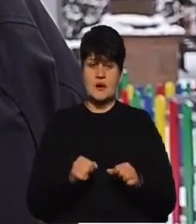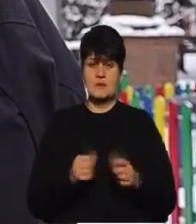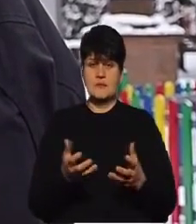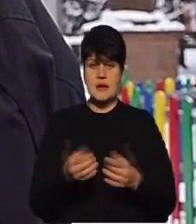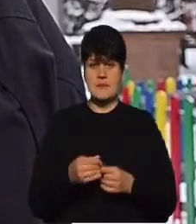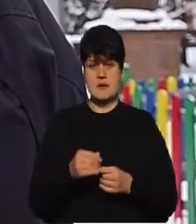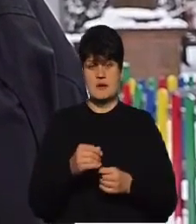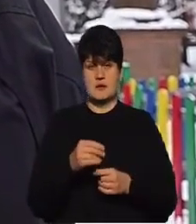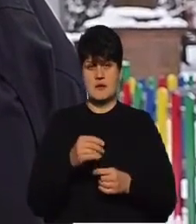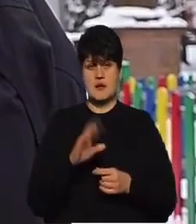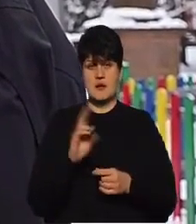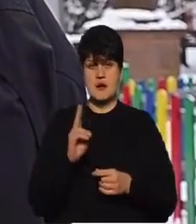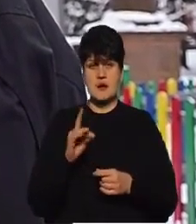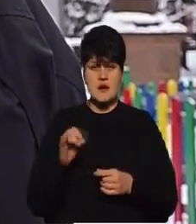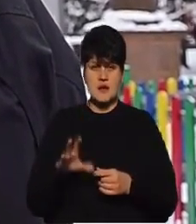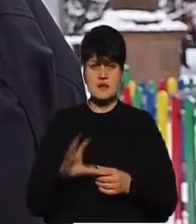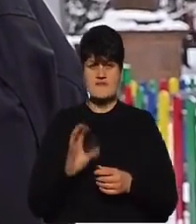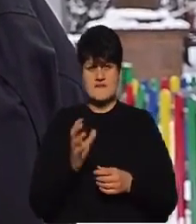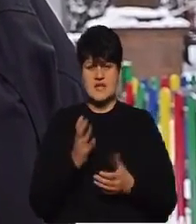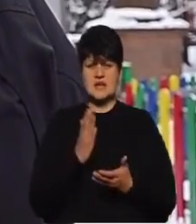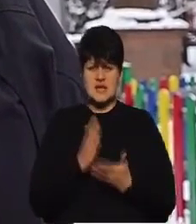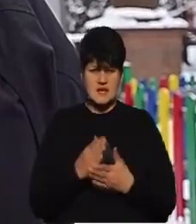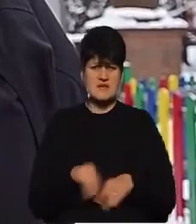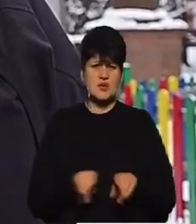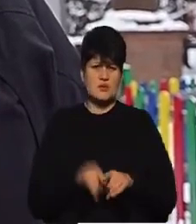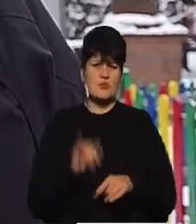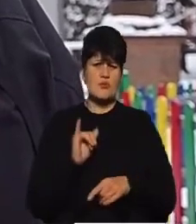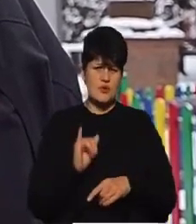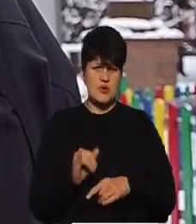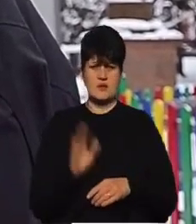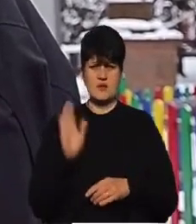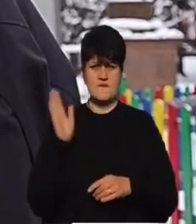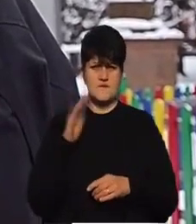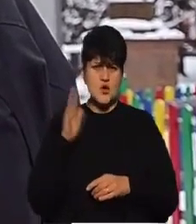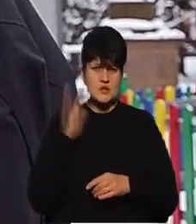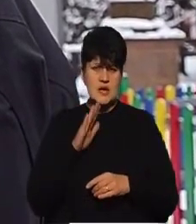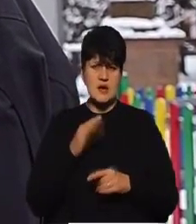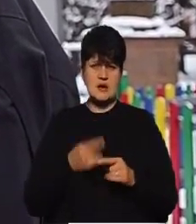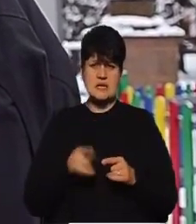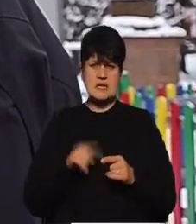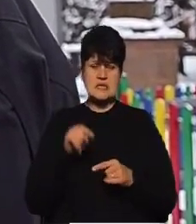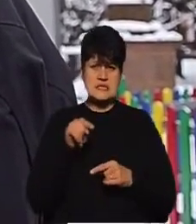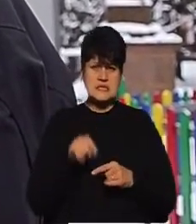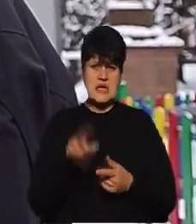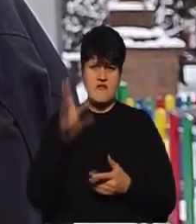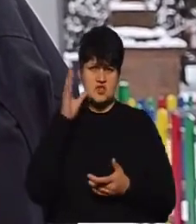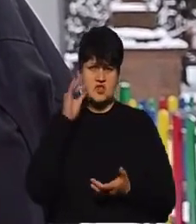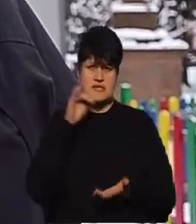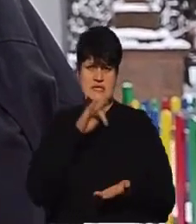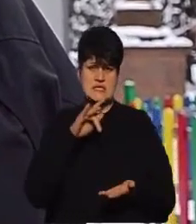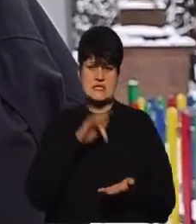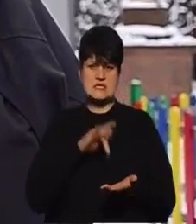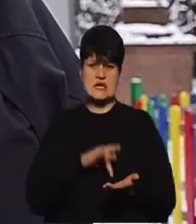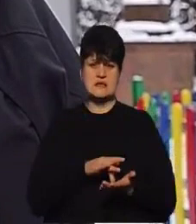І фільтри стоять, і все одно погана вода. Це вважається центр, як казали мені,